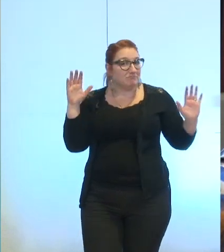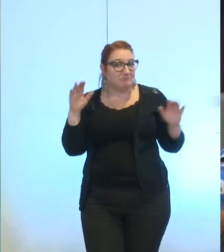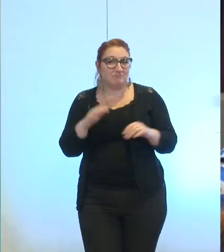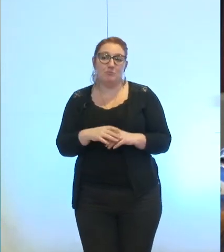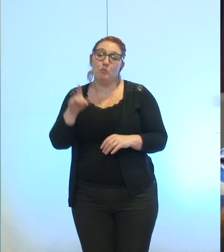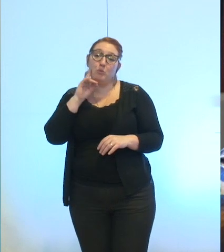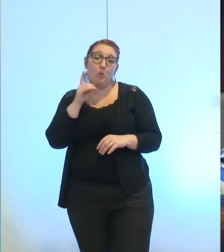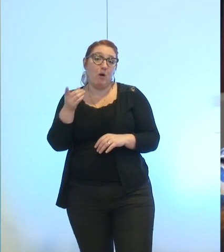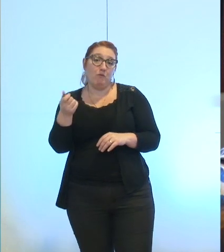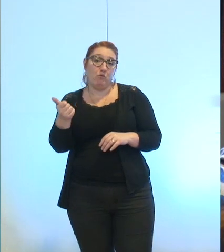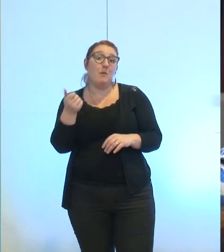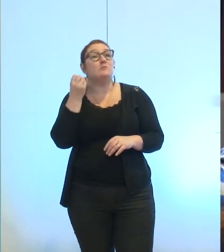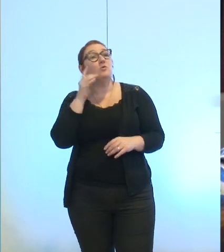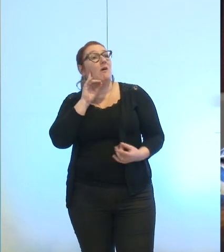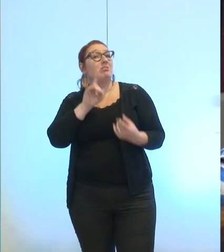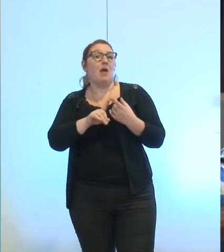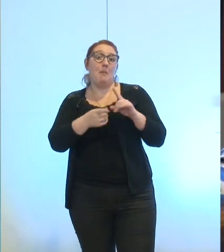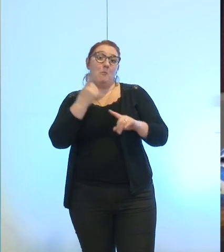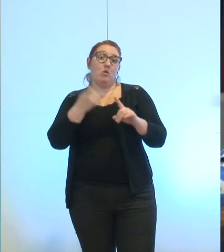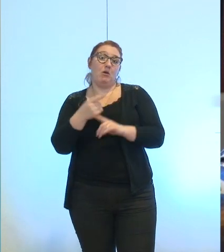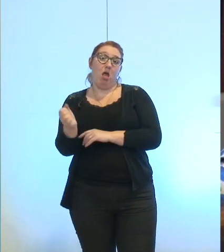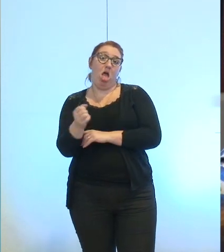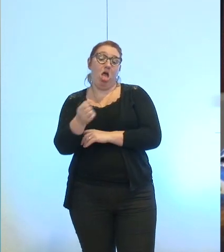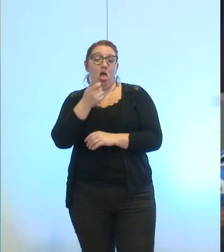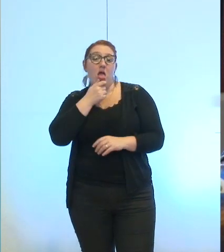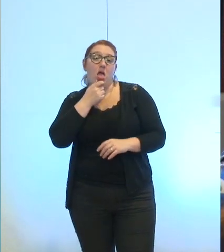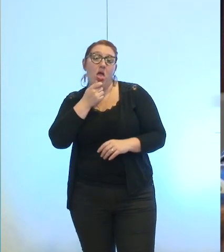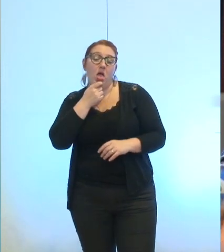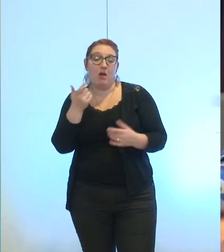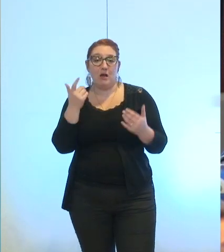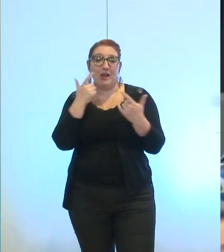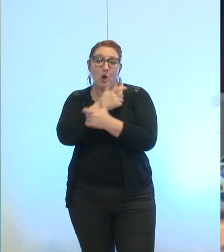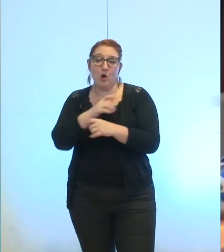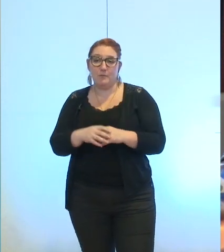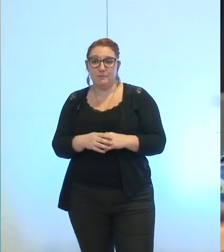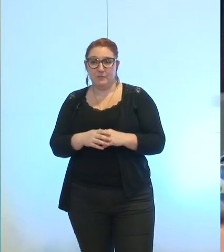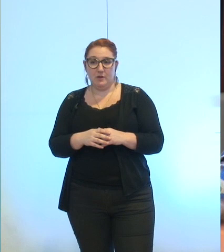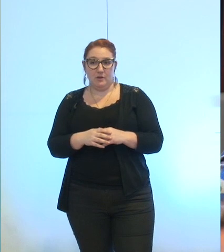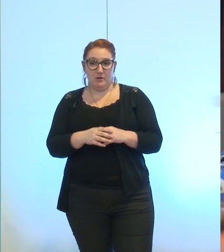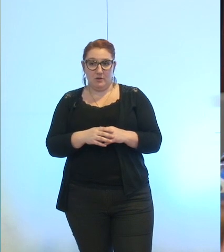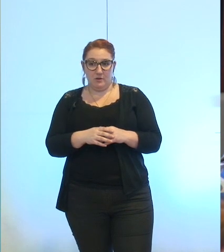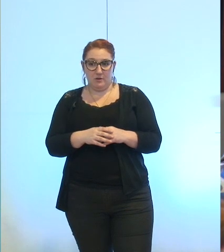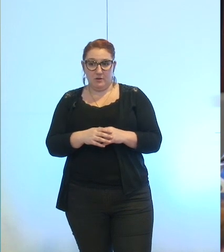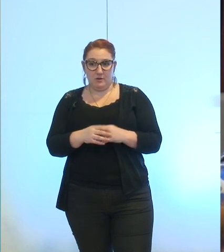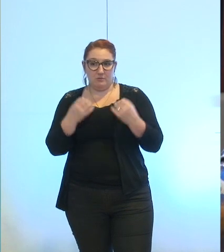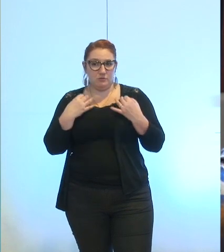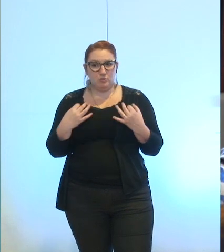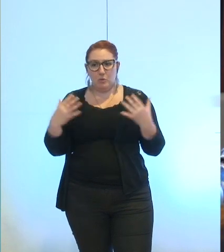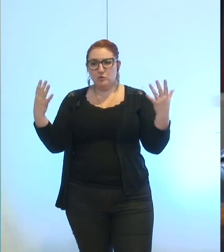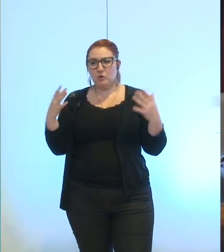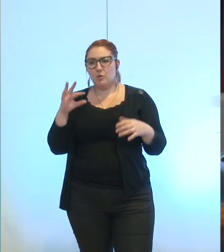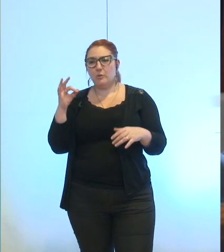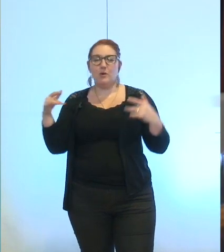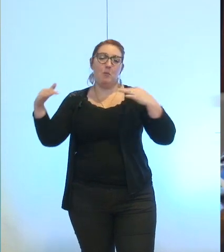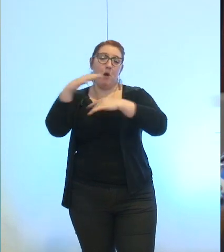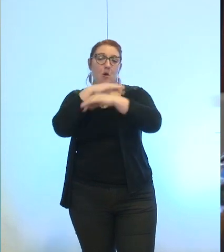puisque vous le faites régulièrement pour tout pour tout et n'importe quoi donc les métiers pénibles j'insiste du coup je prends je prends mon temps oui oui si il y a une